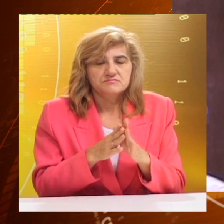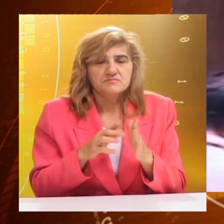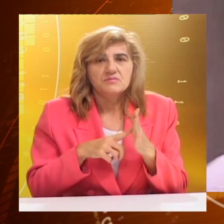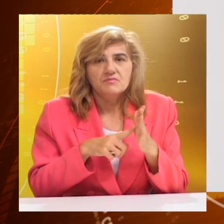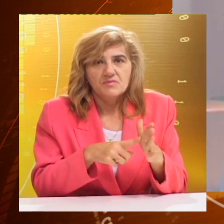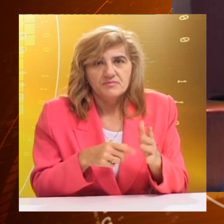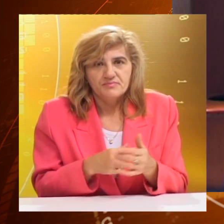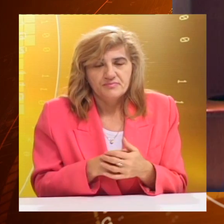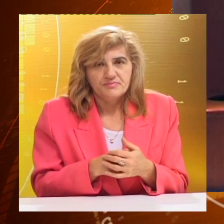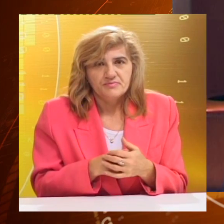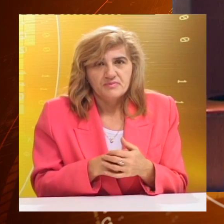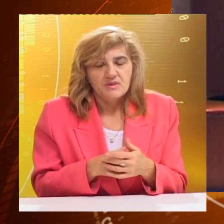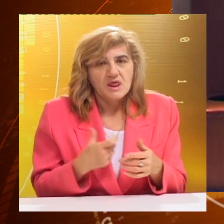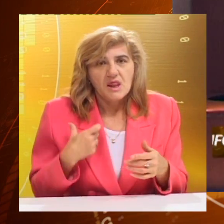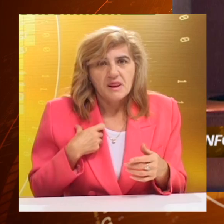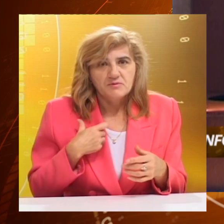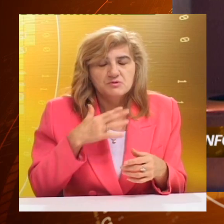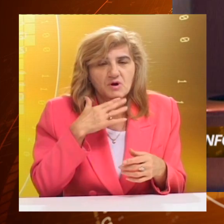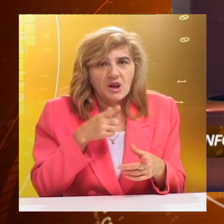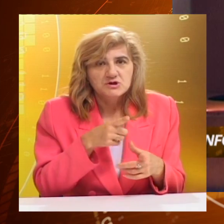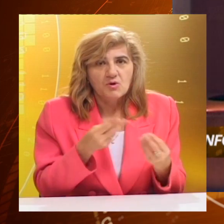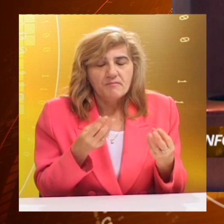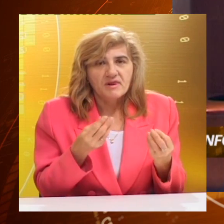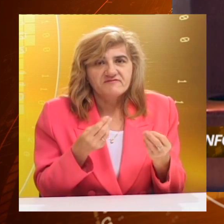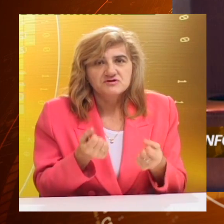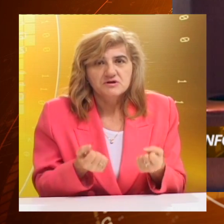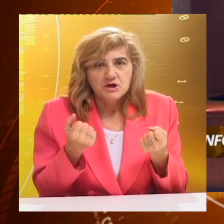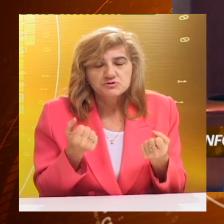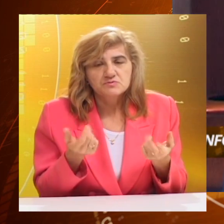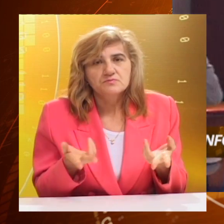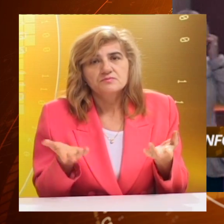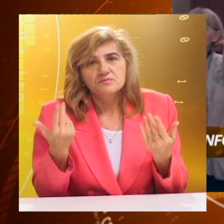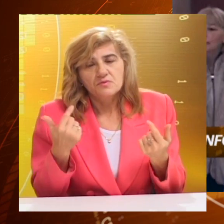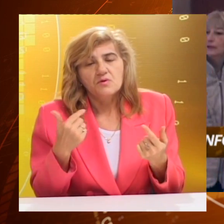smo. Ne možemo reći da je previše komplikovano, ali će